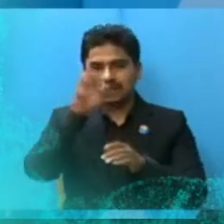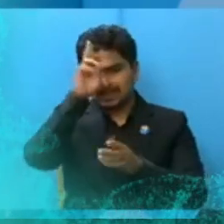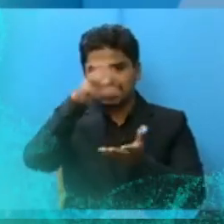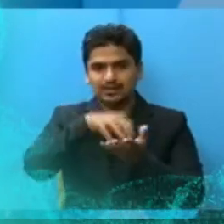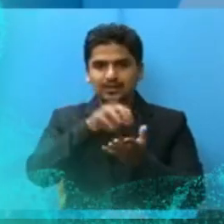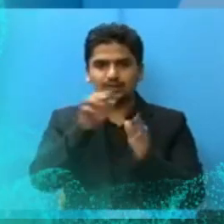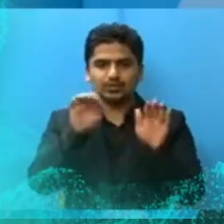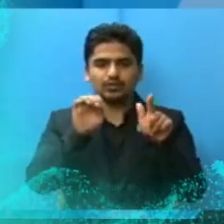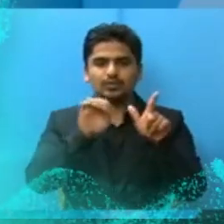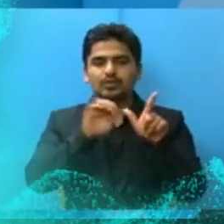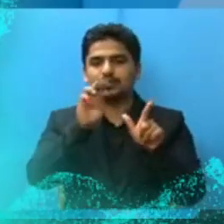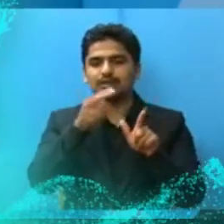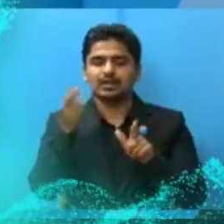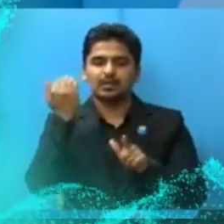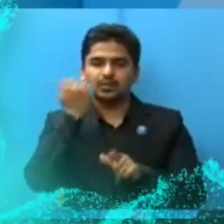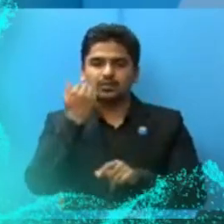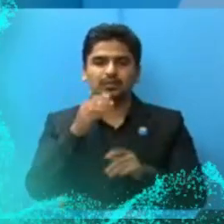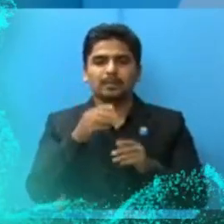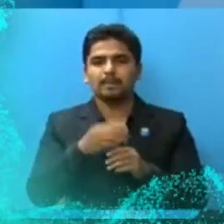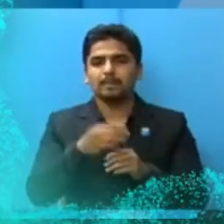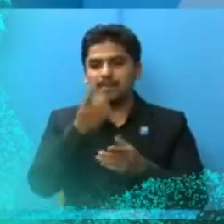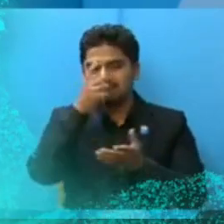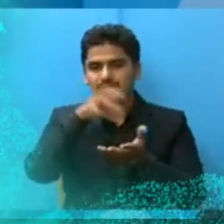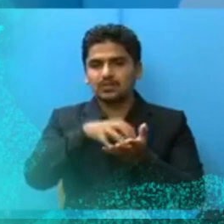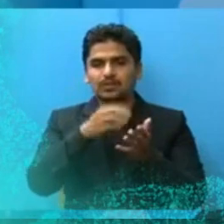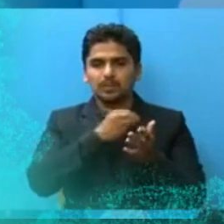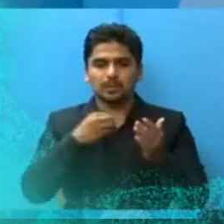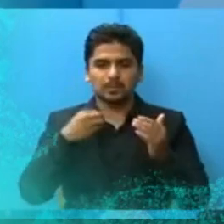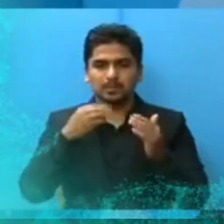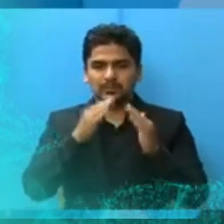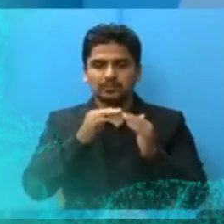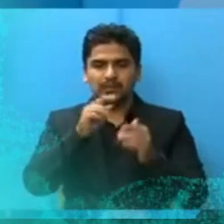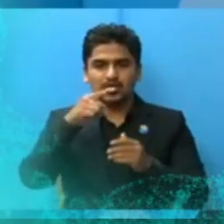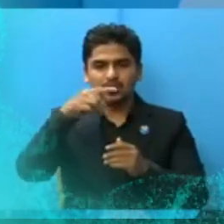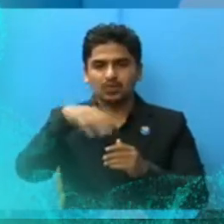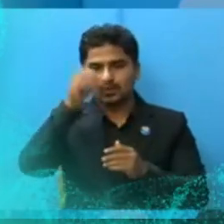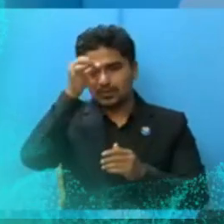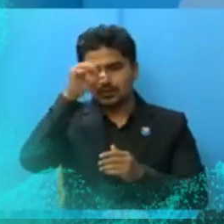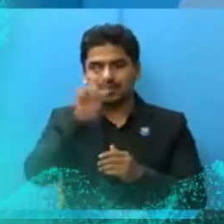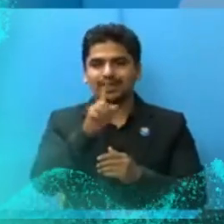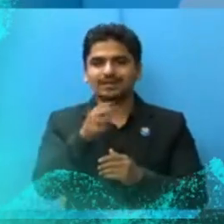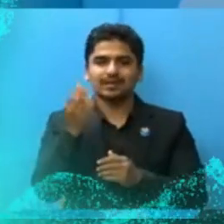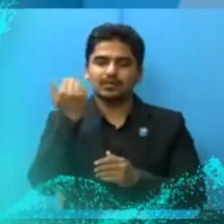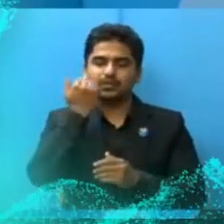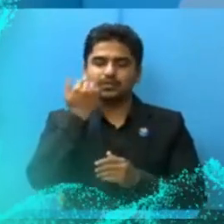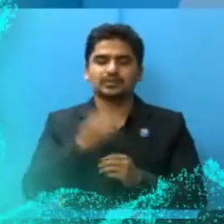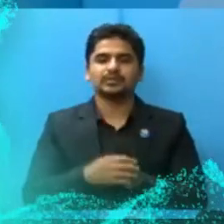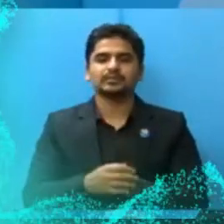पुरुष। भरतपुर अस्पताल प्रयोगशालामा नवलपरासी पूर्वको 1 जना